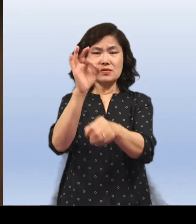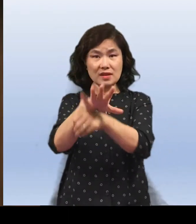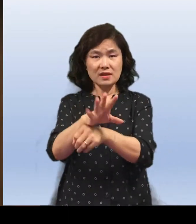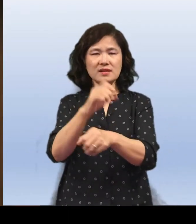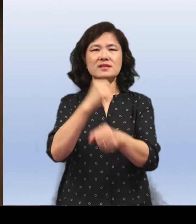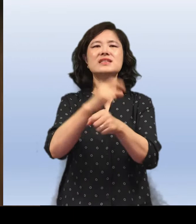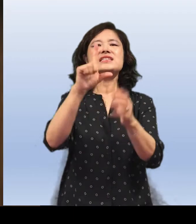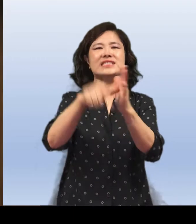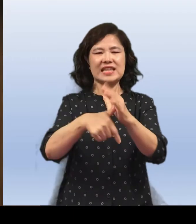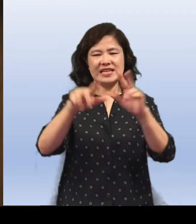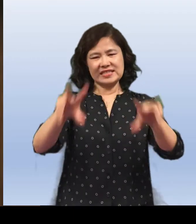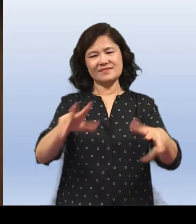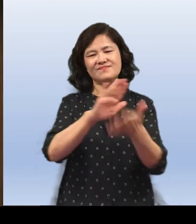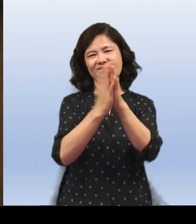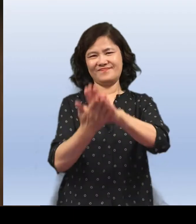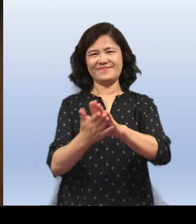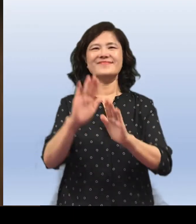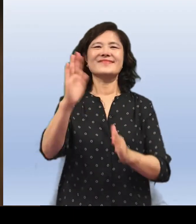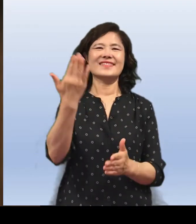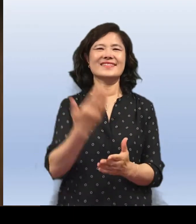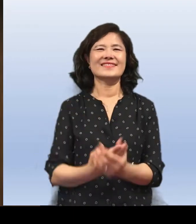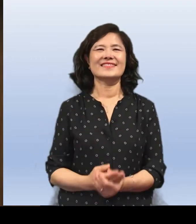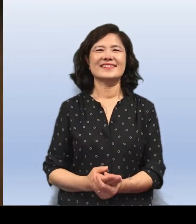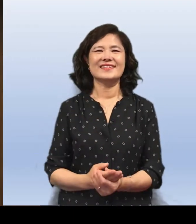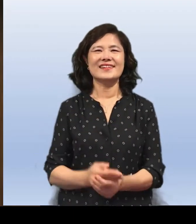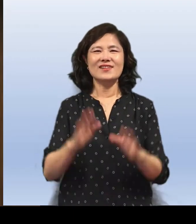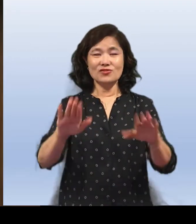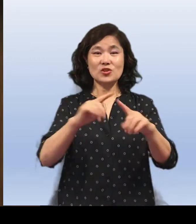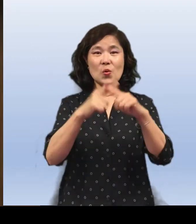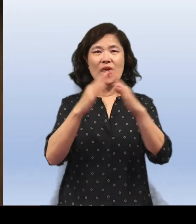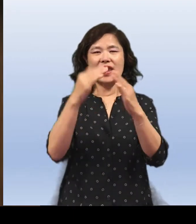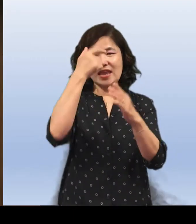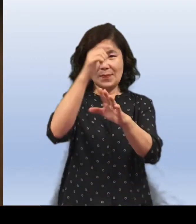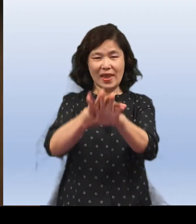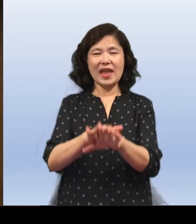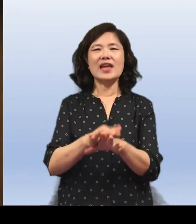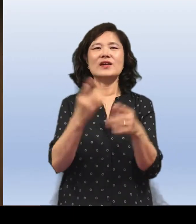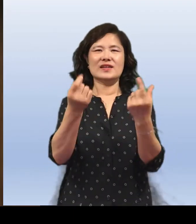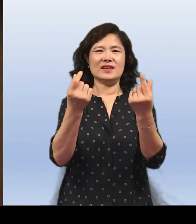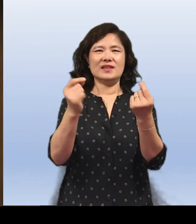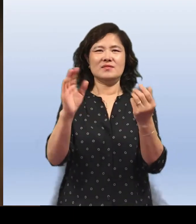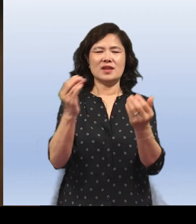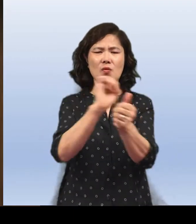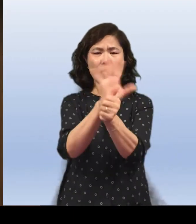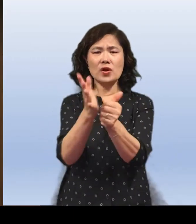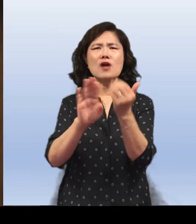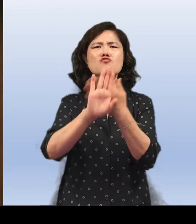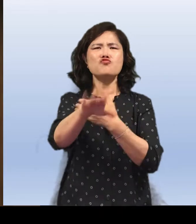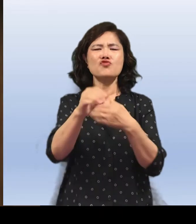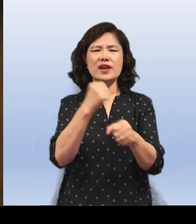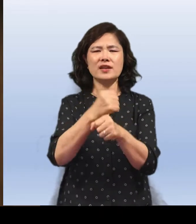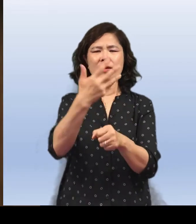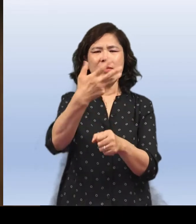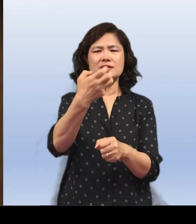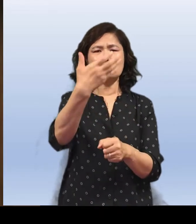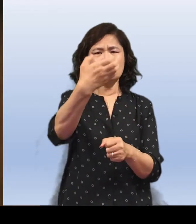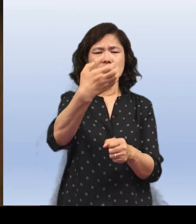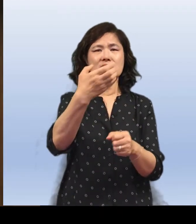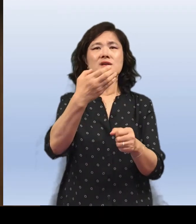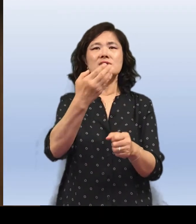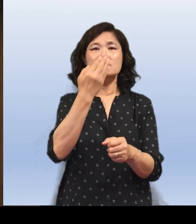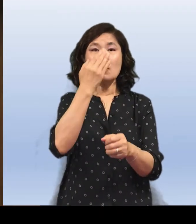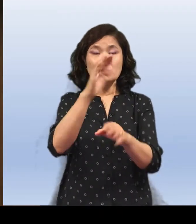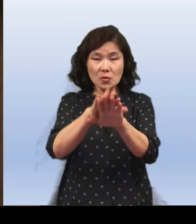그런 시대가 되었습니다. 그리고 저희 교회 예배 같은 경우에도 코로나 이후에는 80-90%의